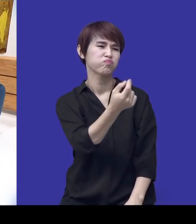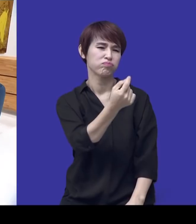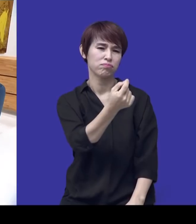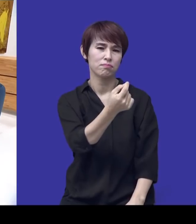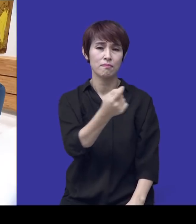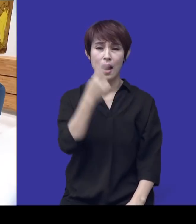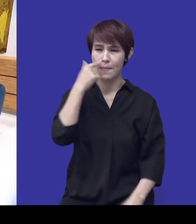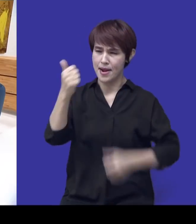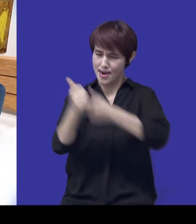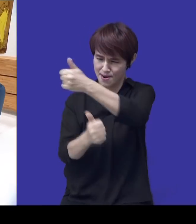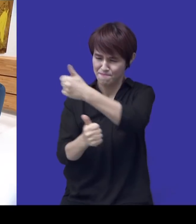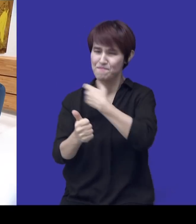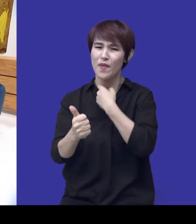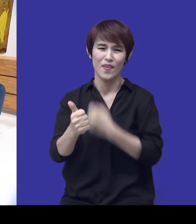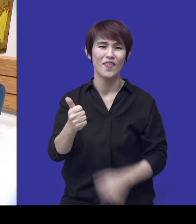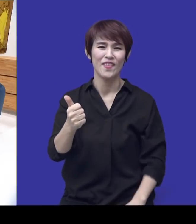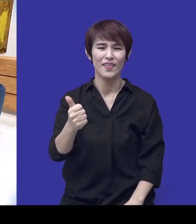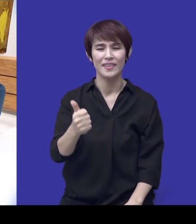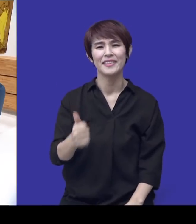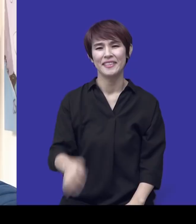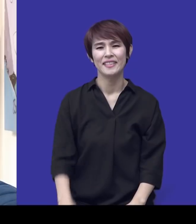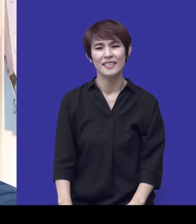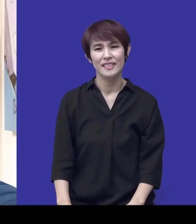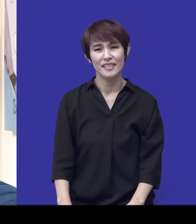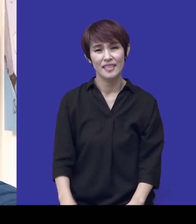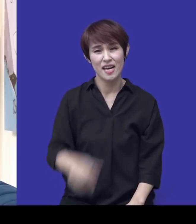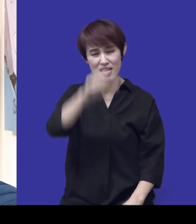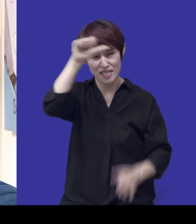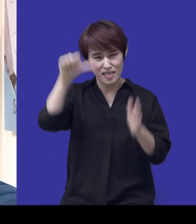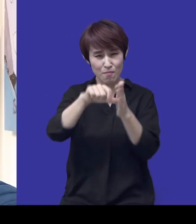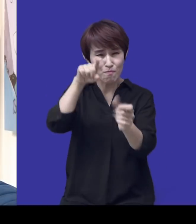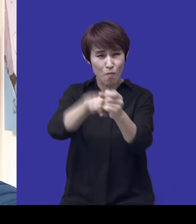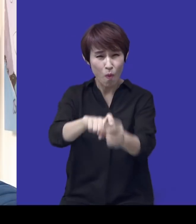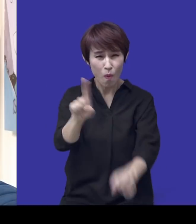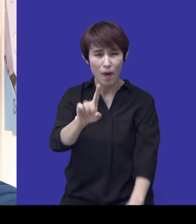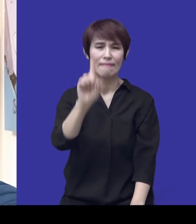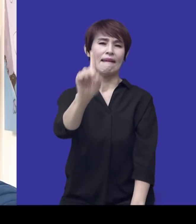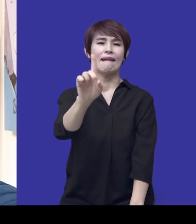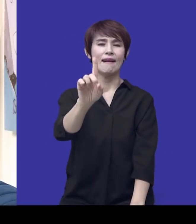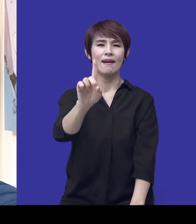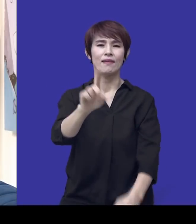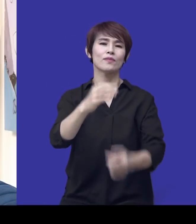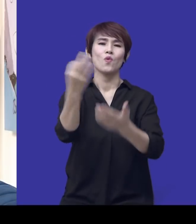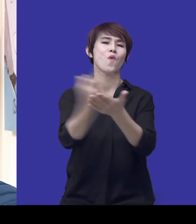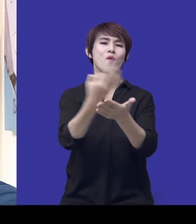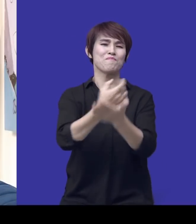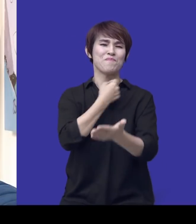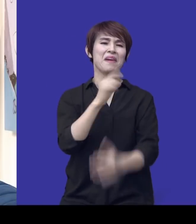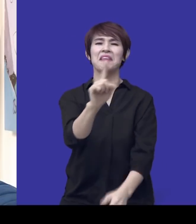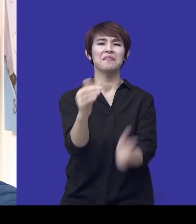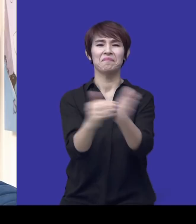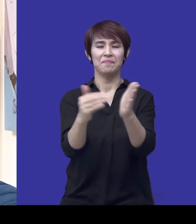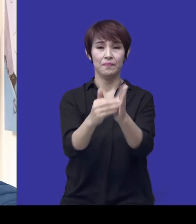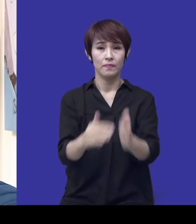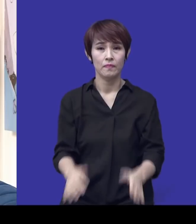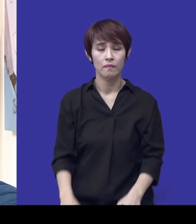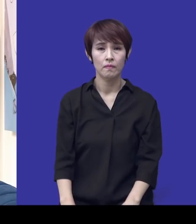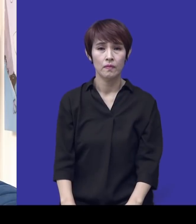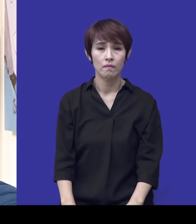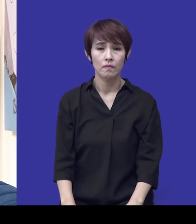돈이었어요. 아버지를 이겨요. 네, 저는 인생의 목적이 진짜 돈밖에 없었어요 그때는. 근데